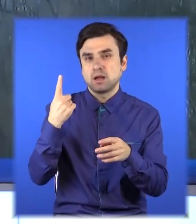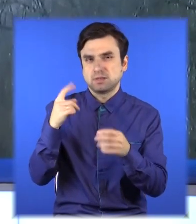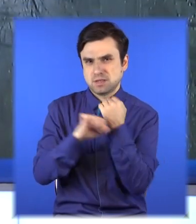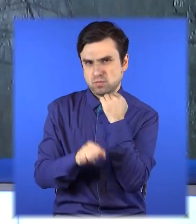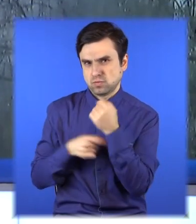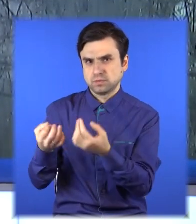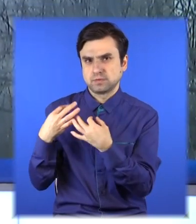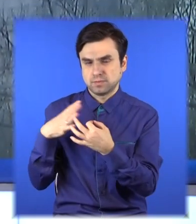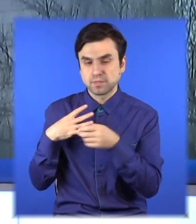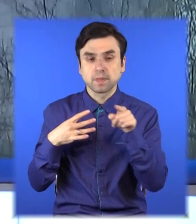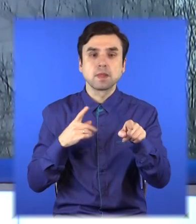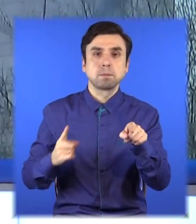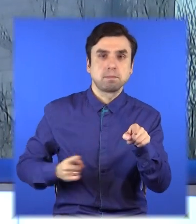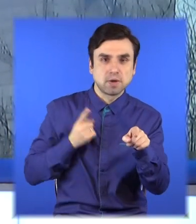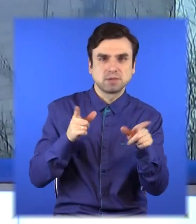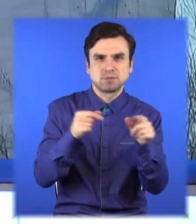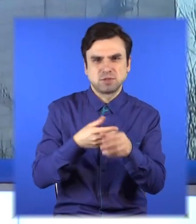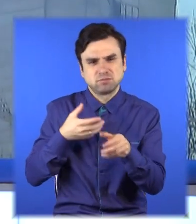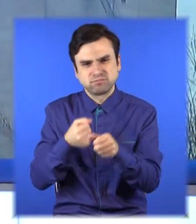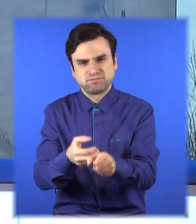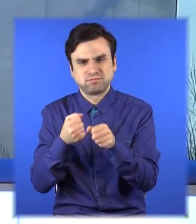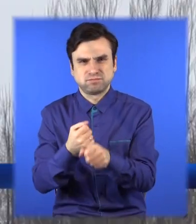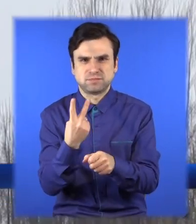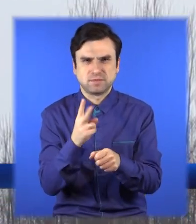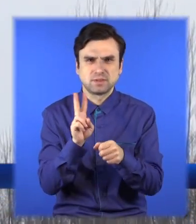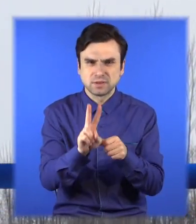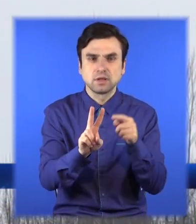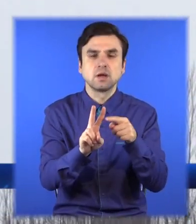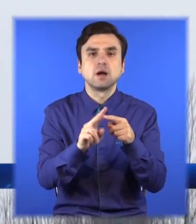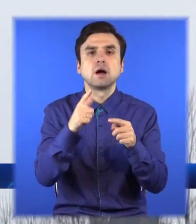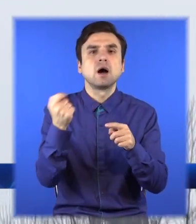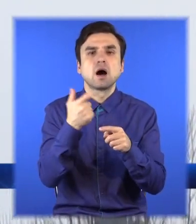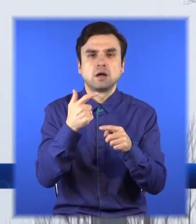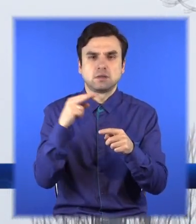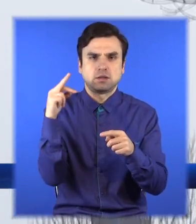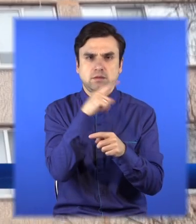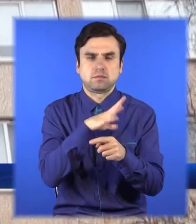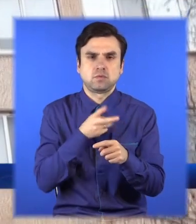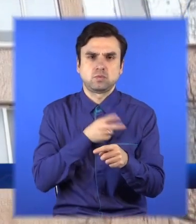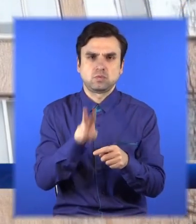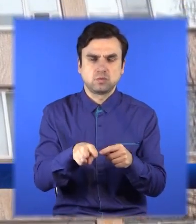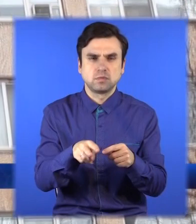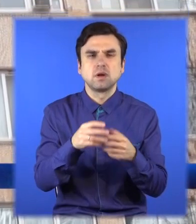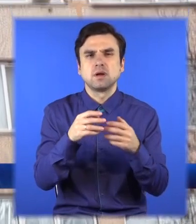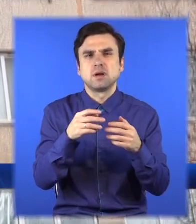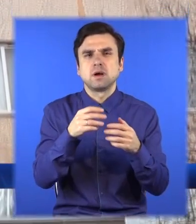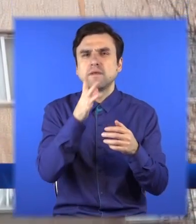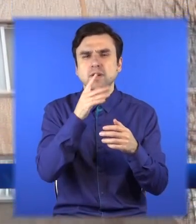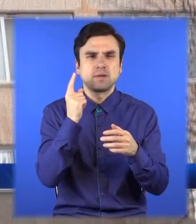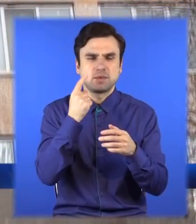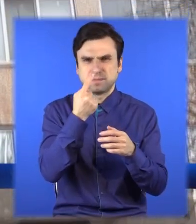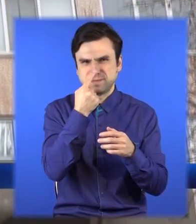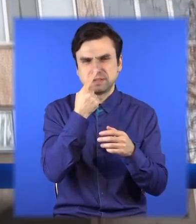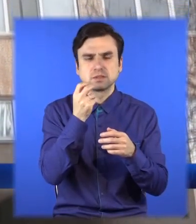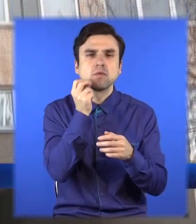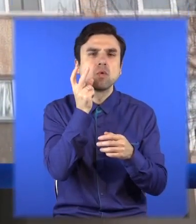шахти, гірничий майстер та прохідник отруїлися газом. За попередню інформацію, сталося це близько опівдня після проведення